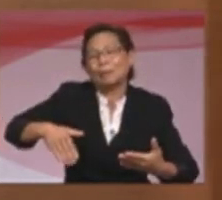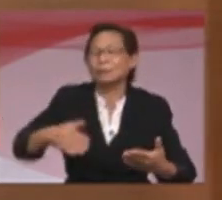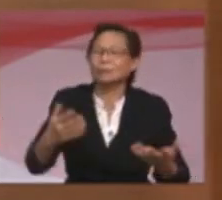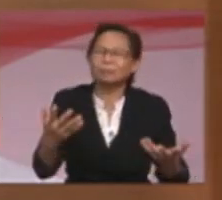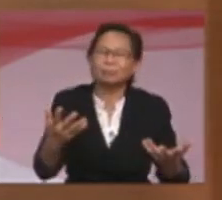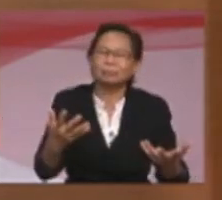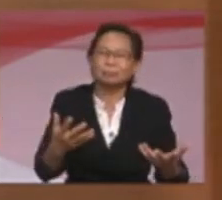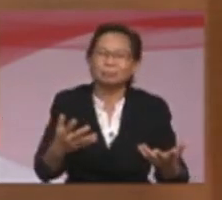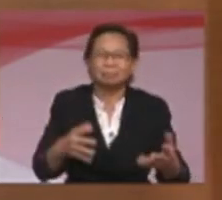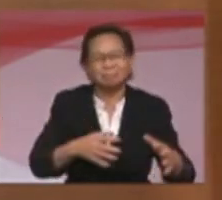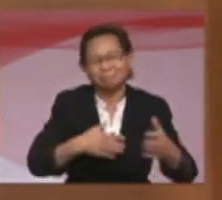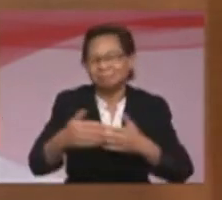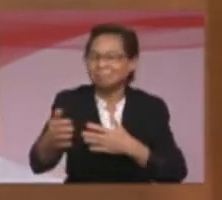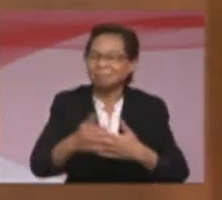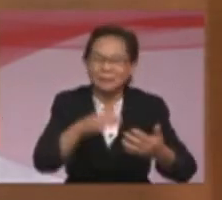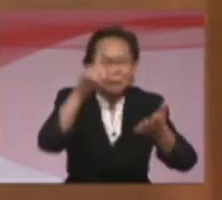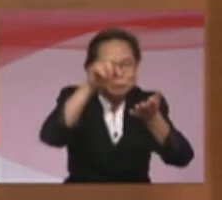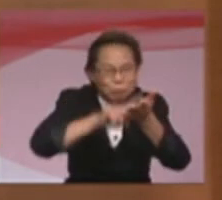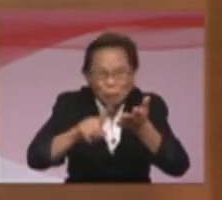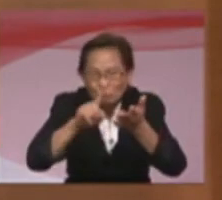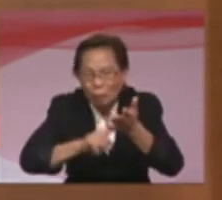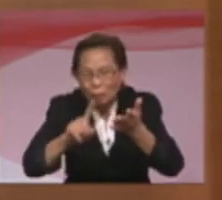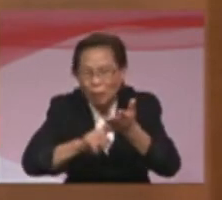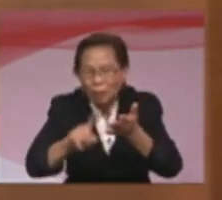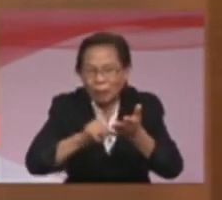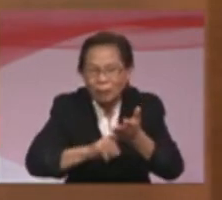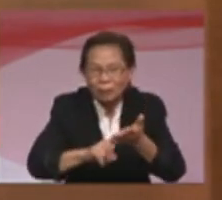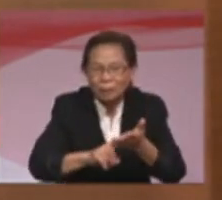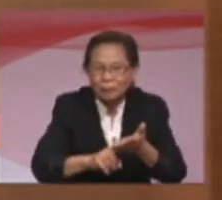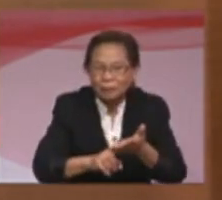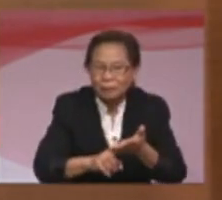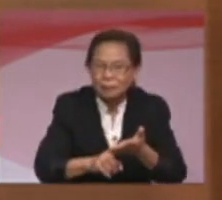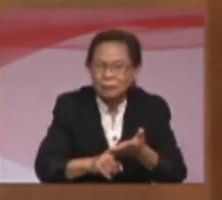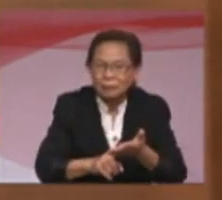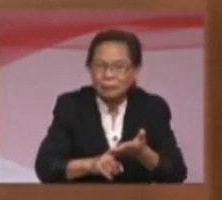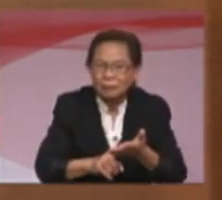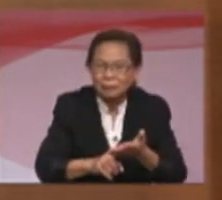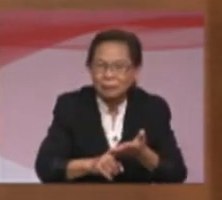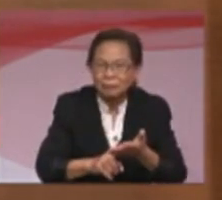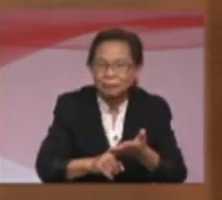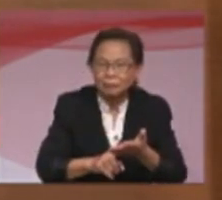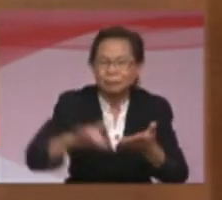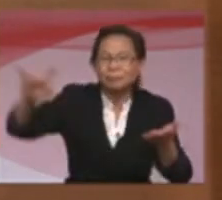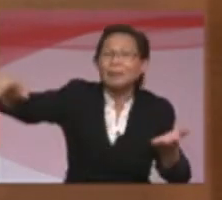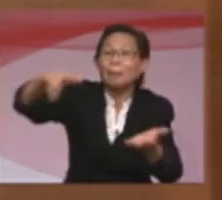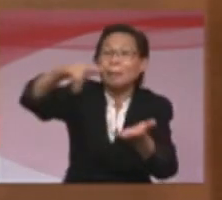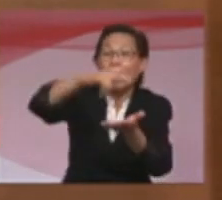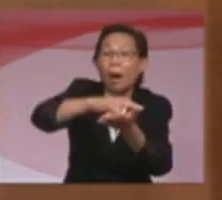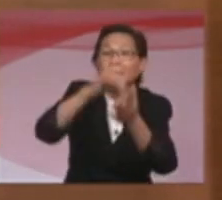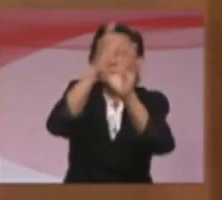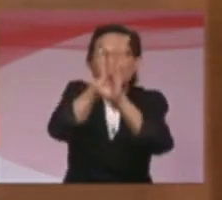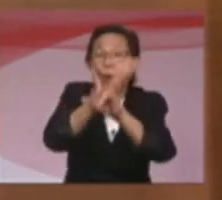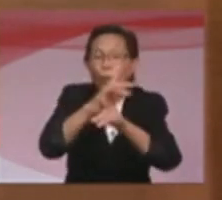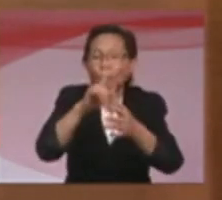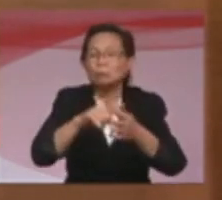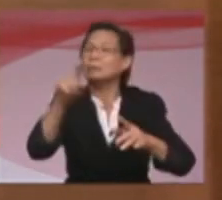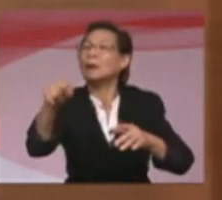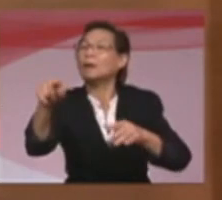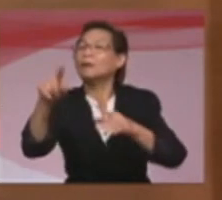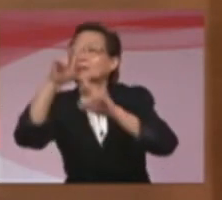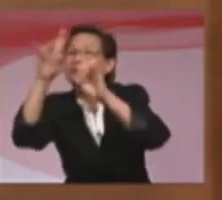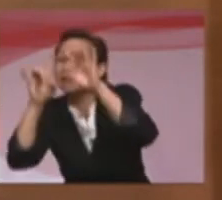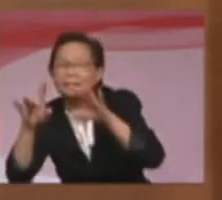random check, pemeriksaan secara rambang akan dilakukan di lapangan terbang di Sarawak